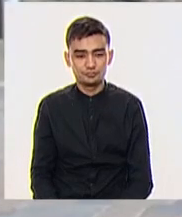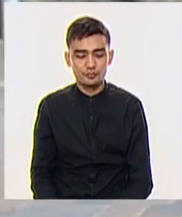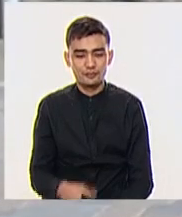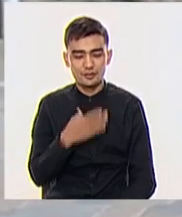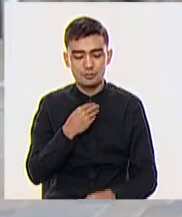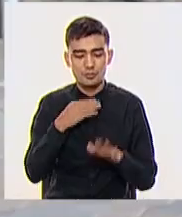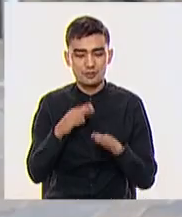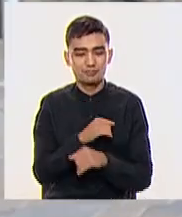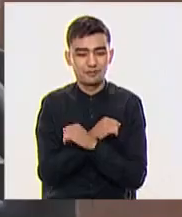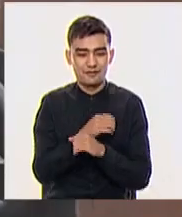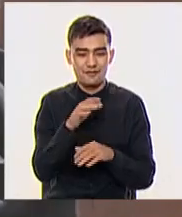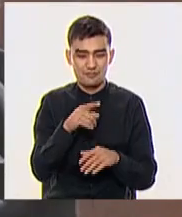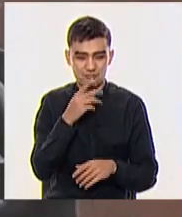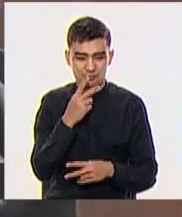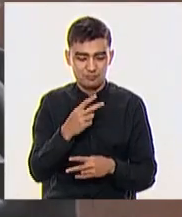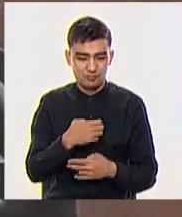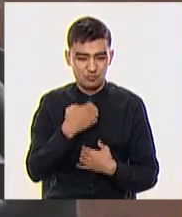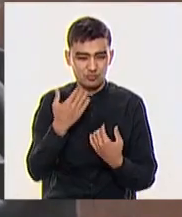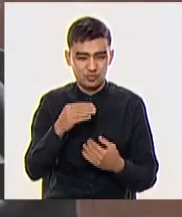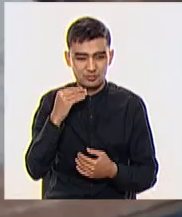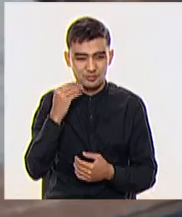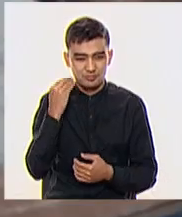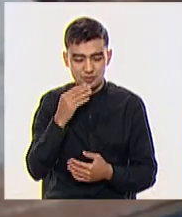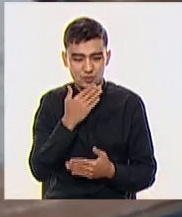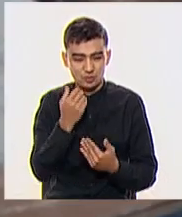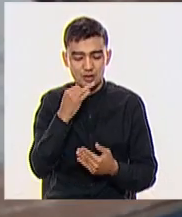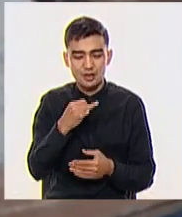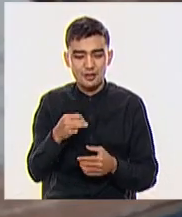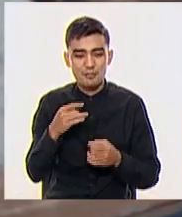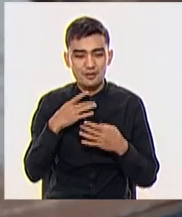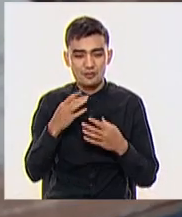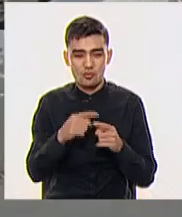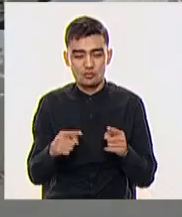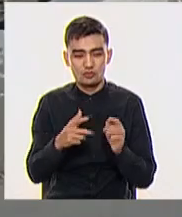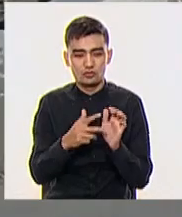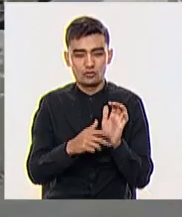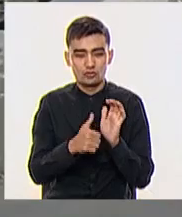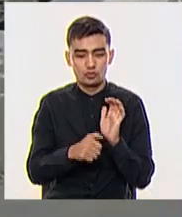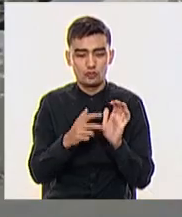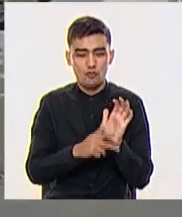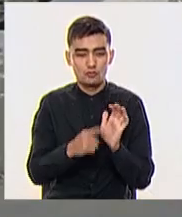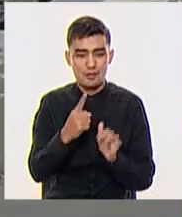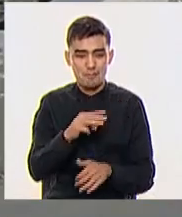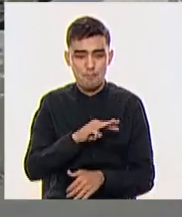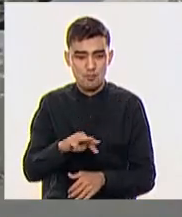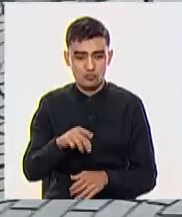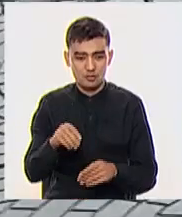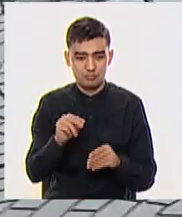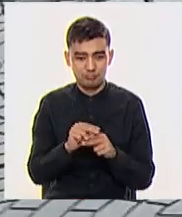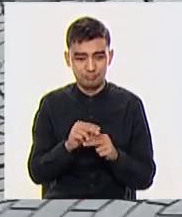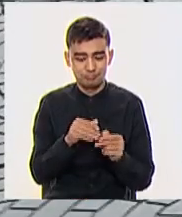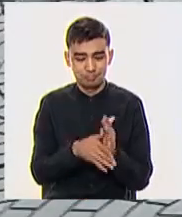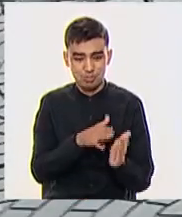Семейдегі демалыс орнының кейпіміне Абай әруағы үшін мерейлі мерекесі қарсаңында 681 миллион теңгеге салынған, қазір төсеніш